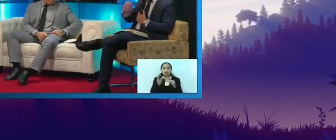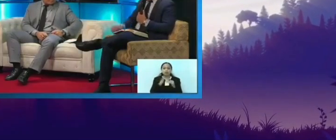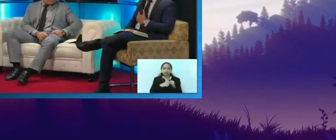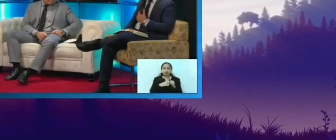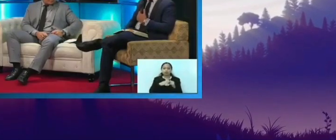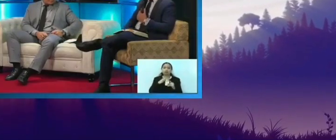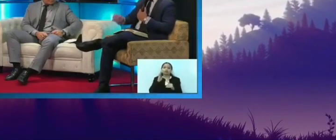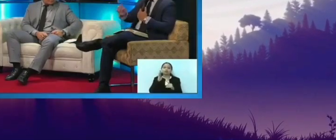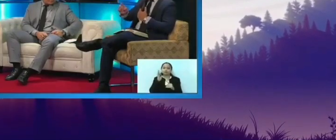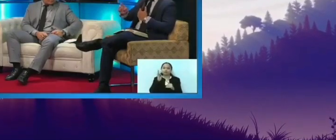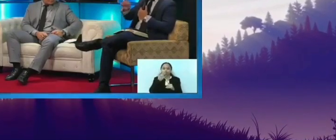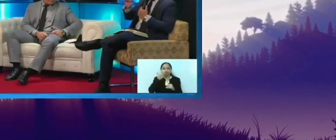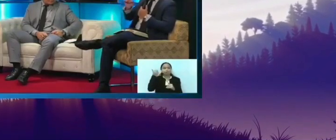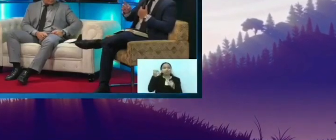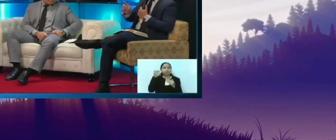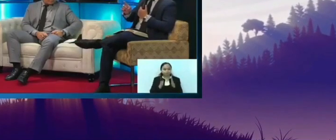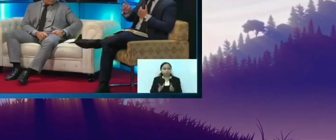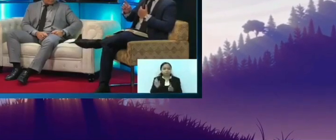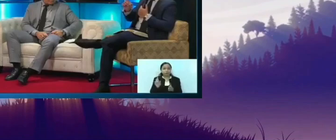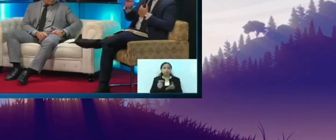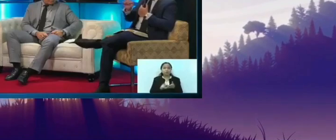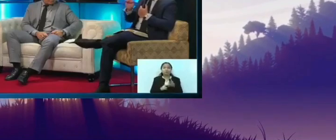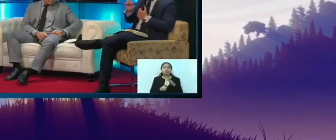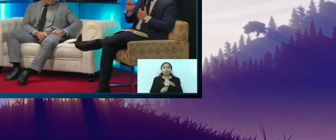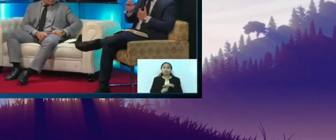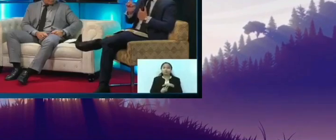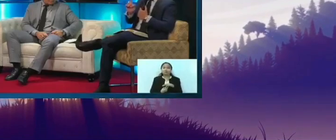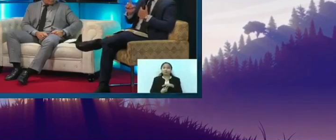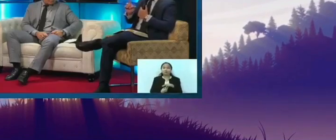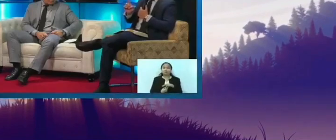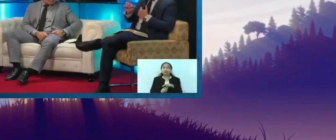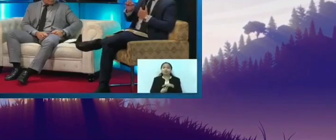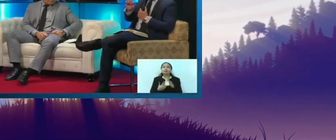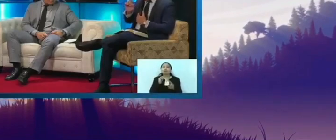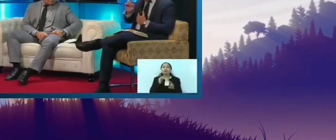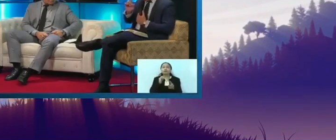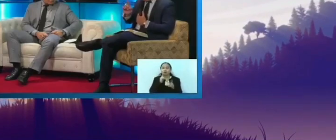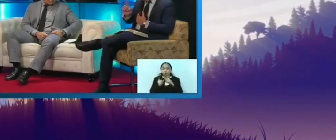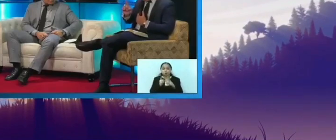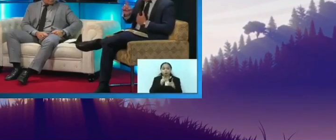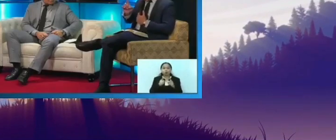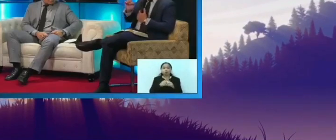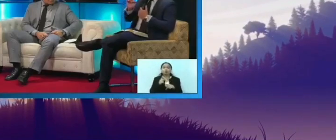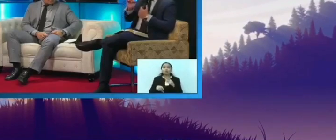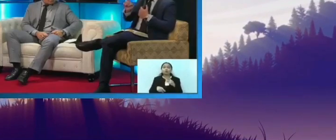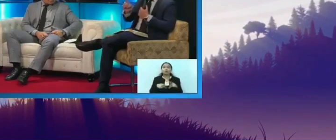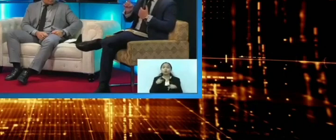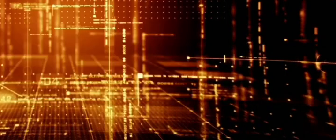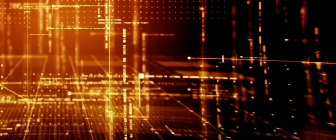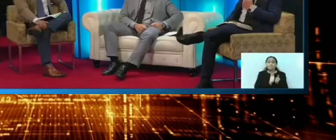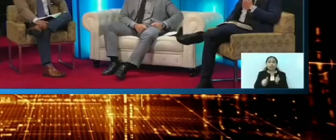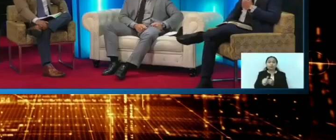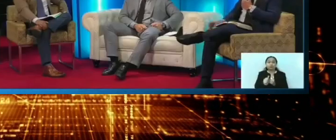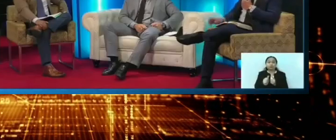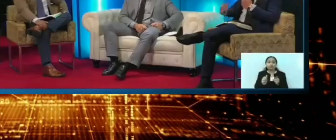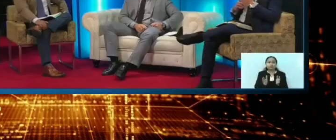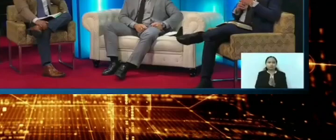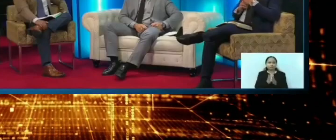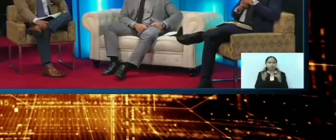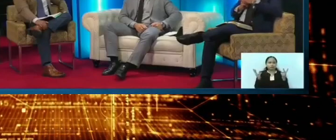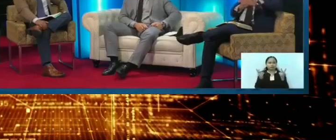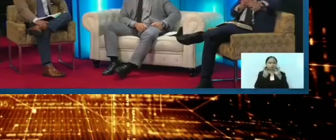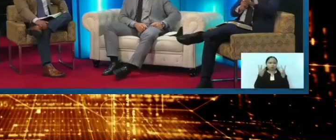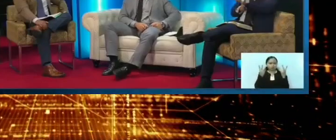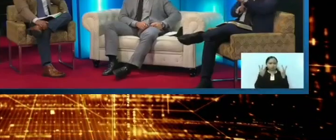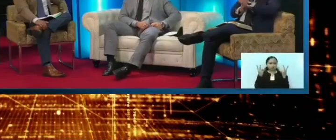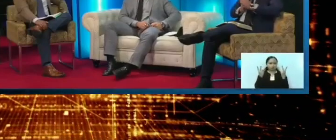than conquerors, it refers to those people who surpass victory. Oy, pwede yan.